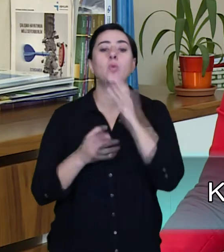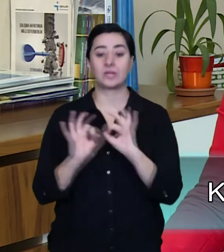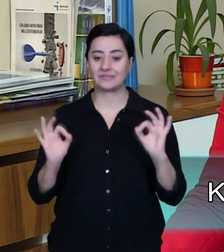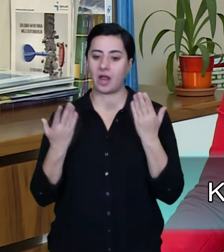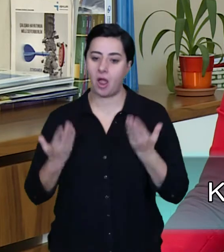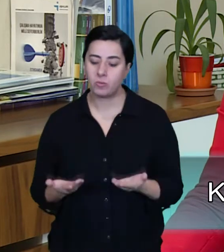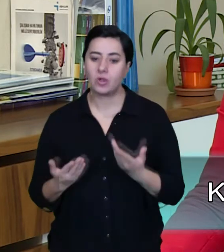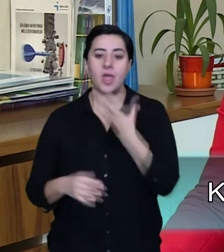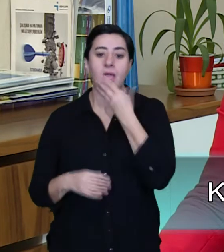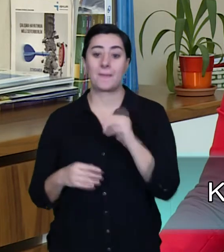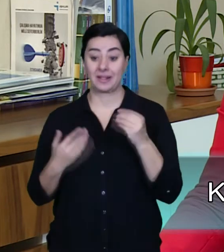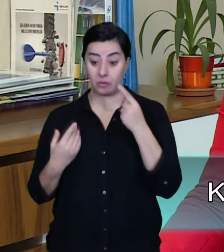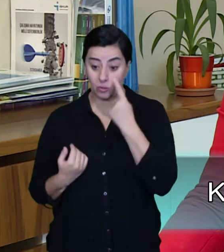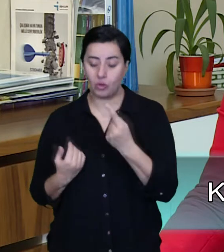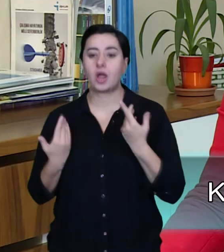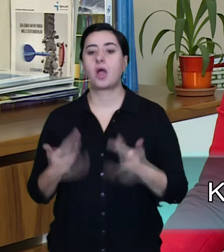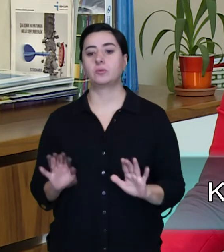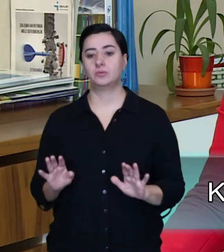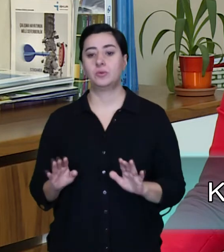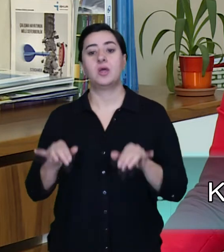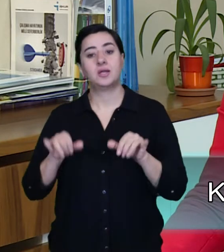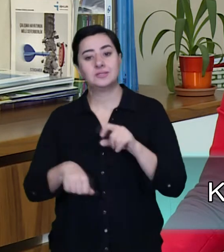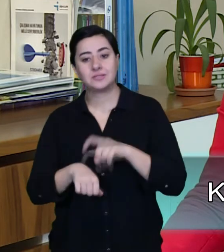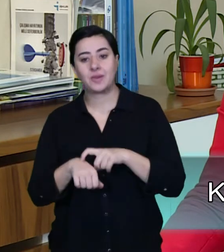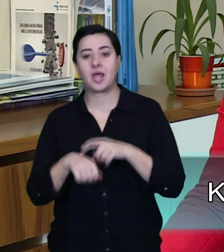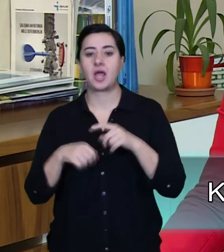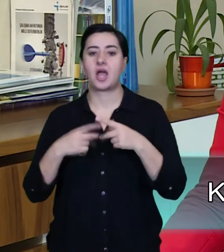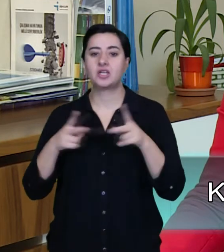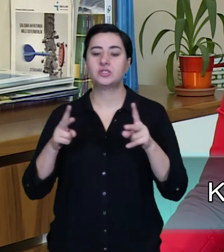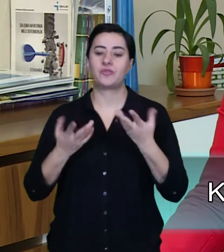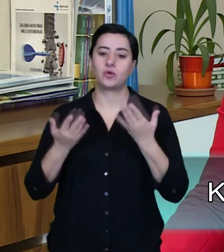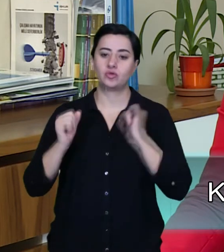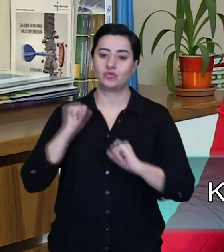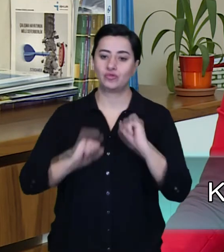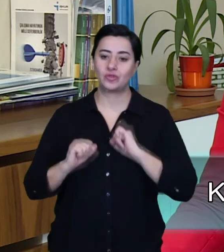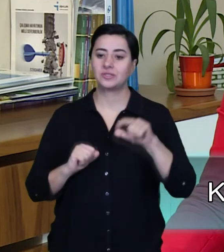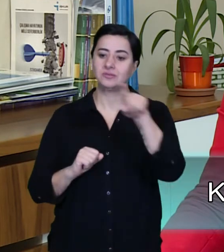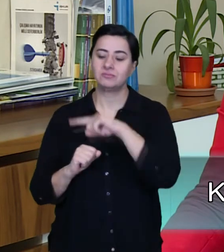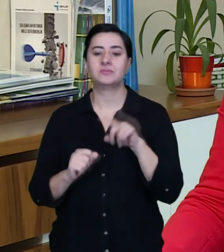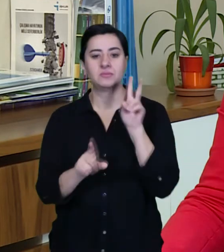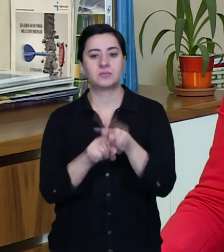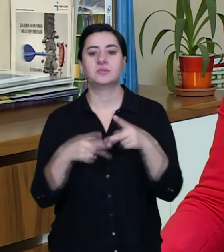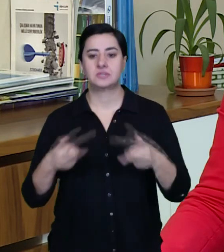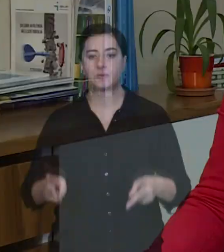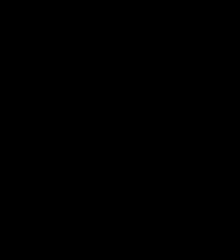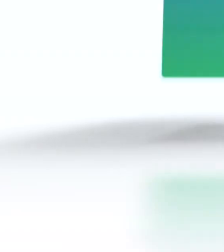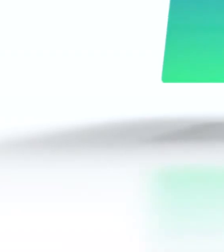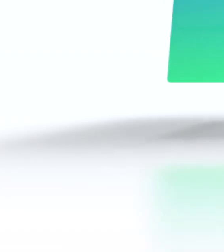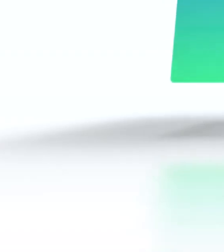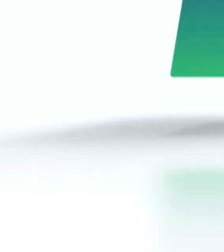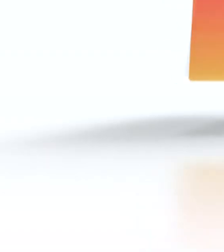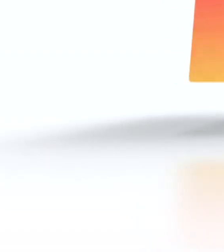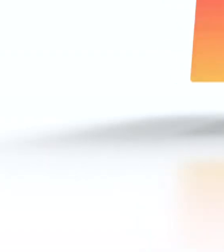olmak ve emekli olmamak şartları aranmaktadır. Ayrıca açık öğretimdeki ve yüksek öğretimdeki öğrenciler de kurslara katılabilmektedirler.